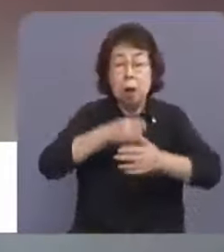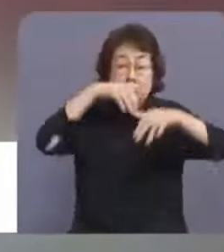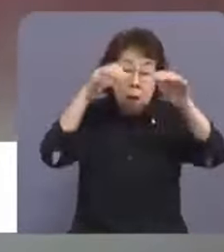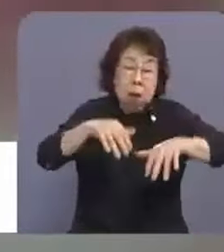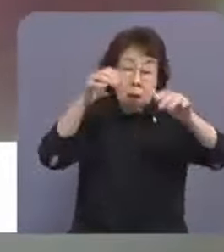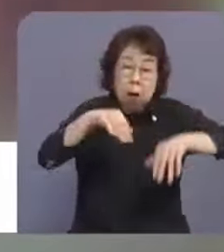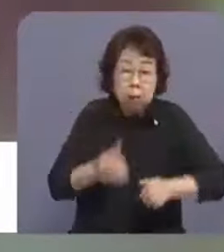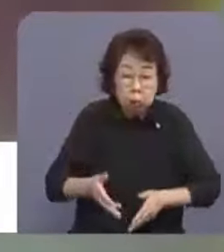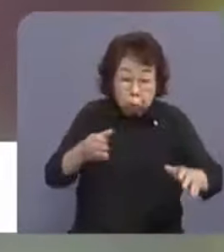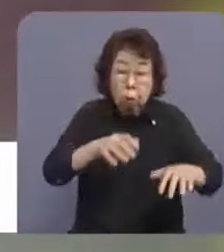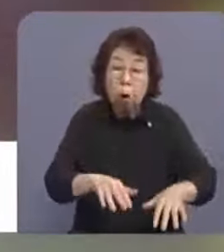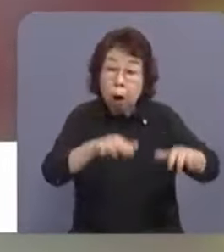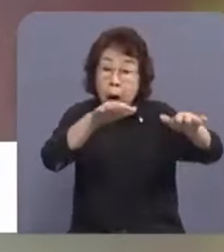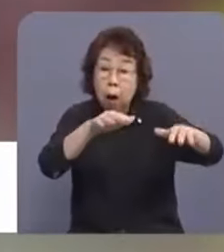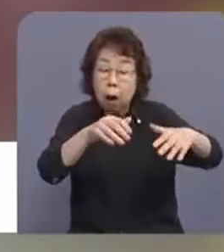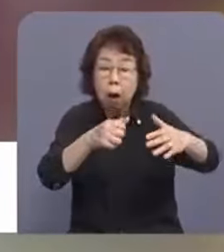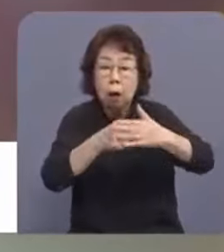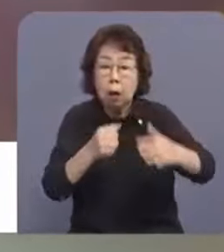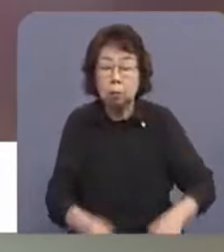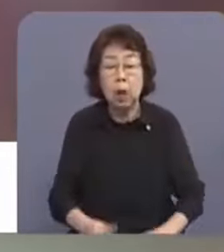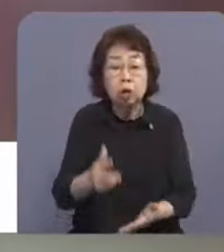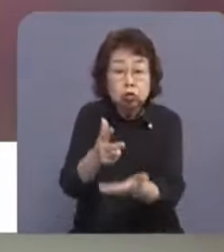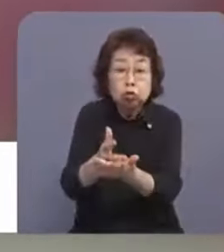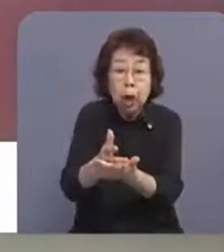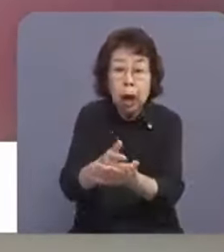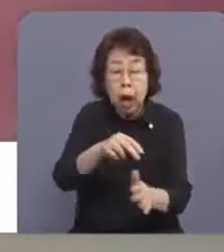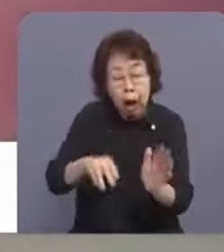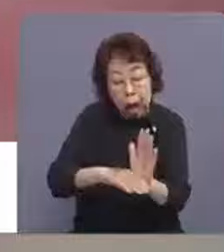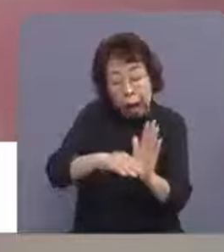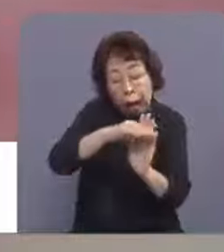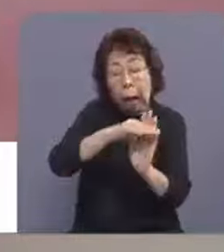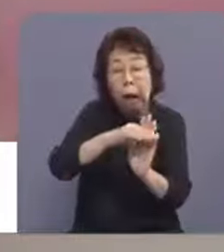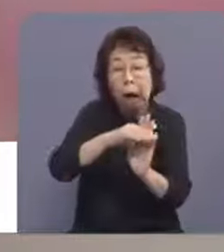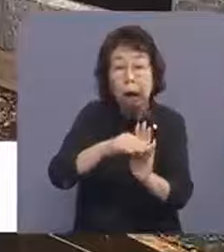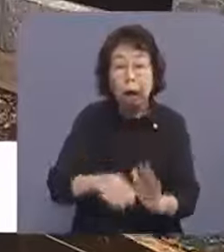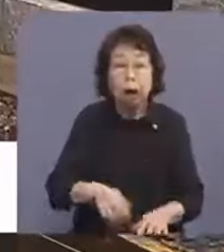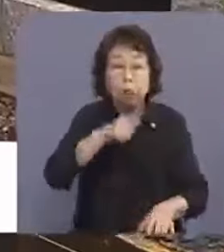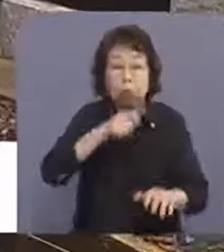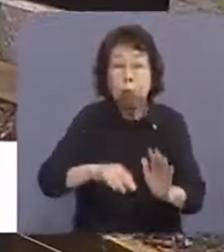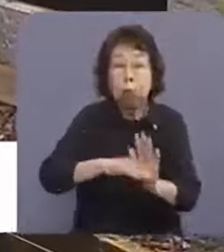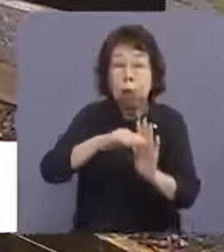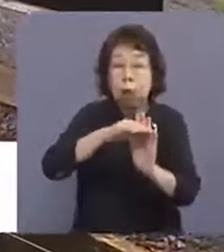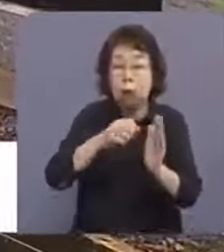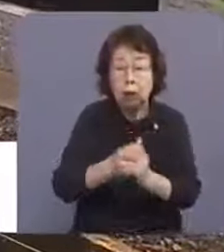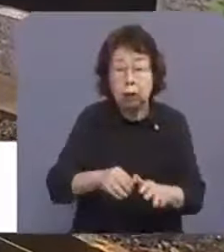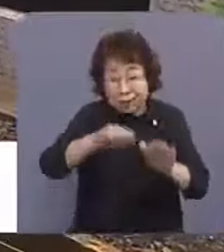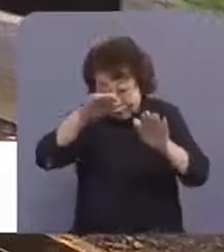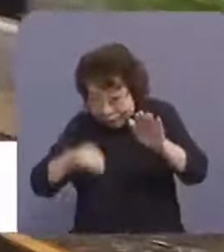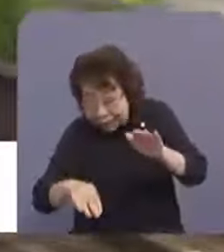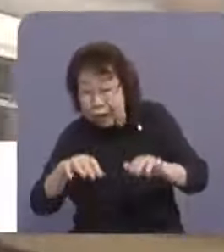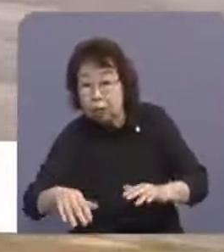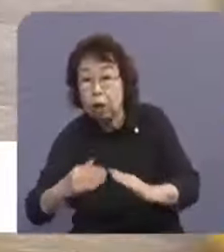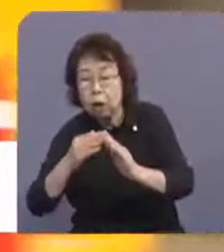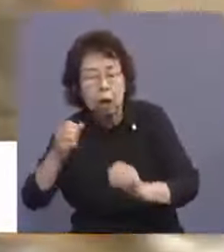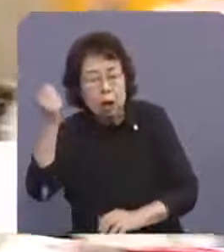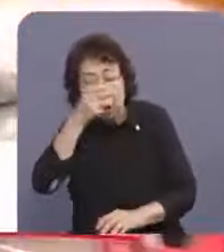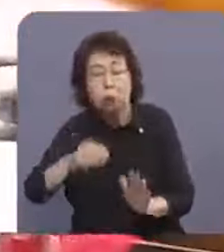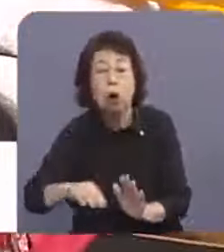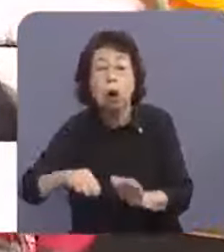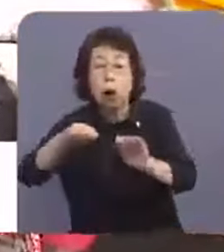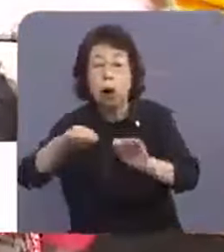뒤에 도로가 침수되면서 주차된 차도 반쯤 물에 잠겼습니다. 저지대 주택에선 갑자기 물이